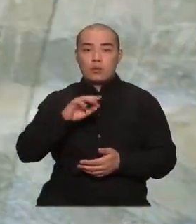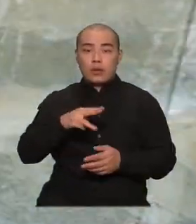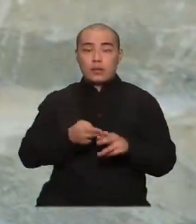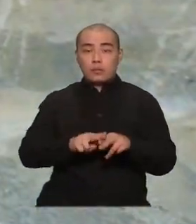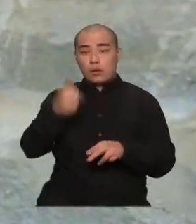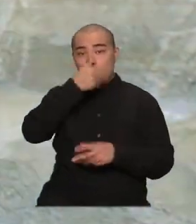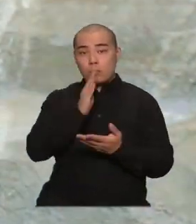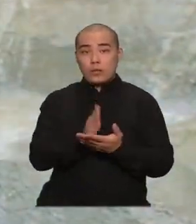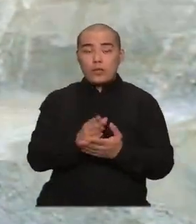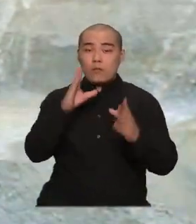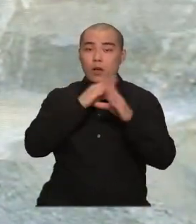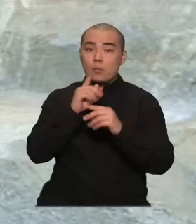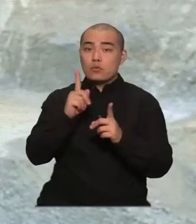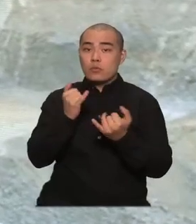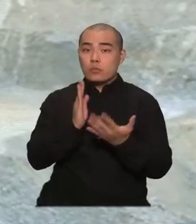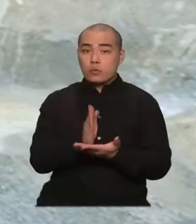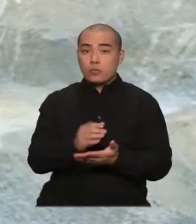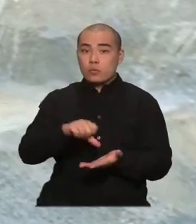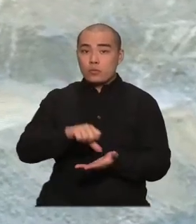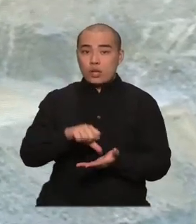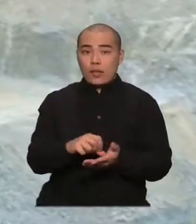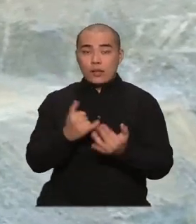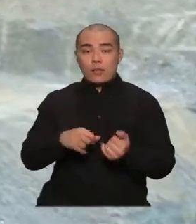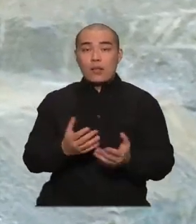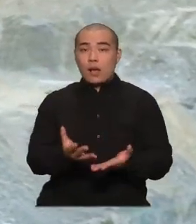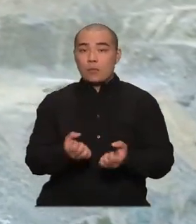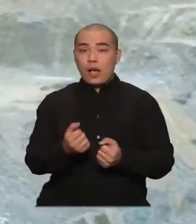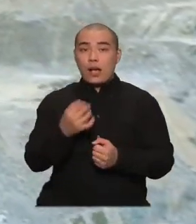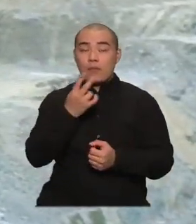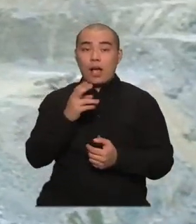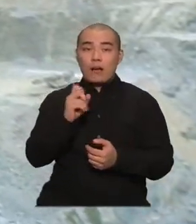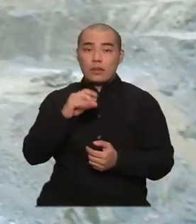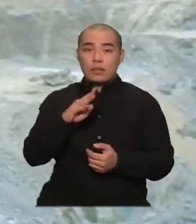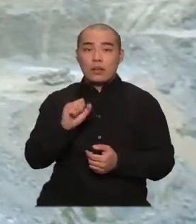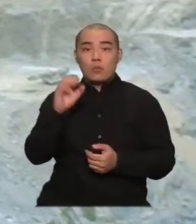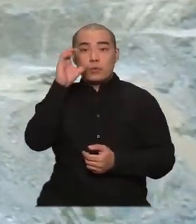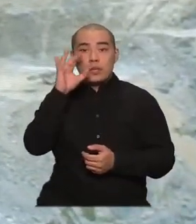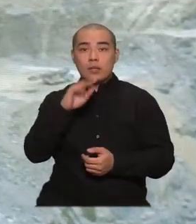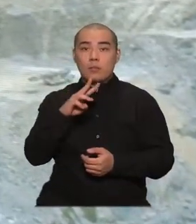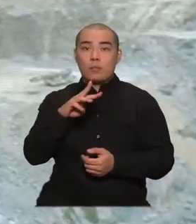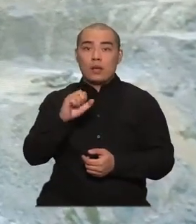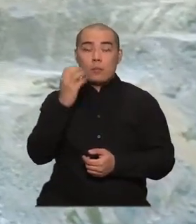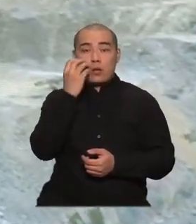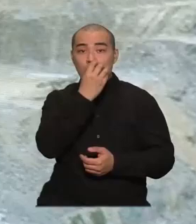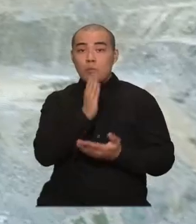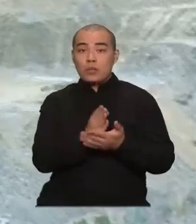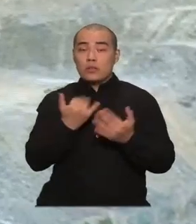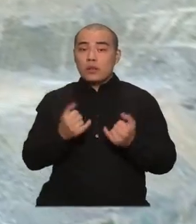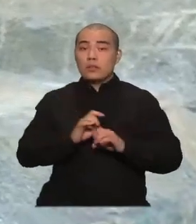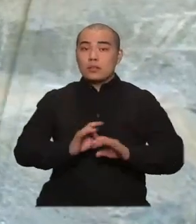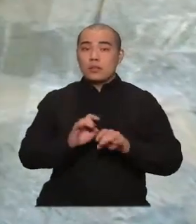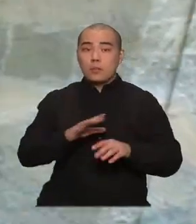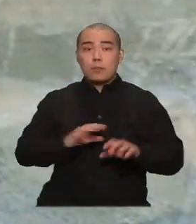году. Возможно, компания будет участвовать и в его добыче в Африке, в Монголии и Узбекистане. Об этом сегодня